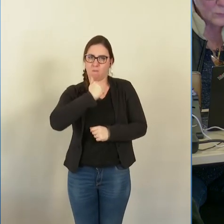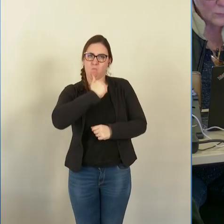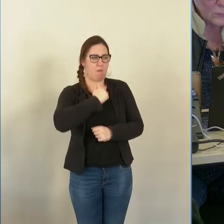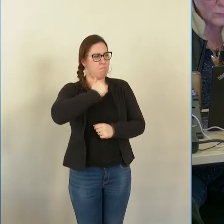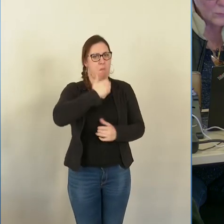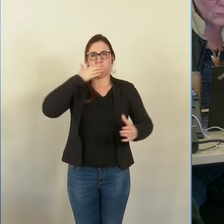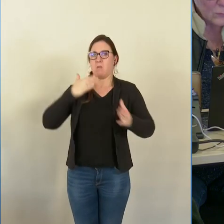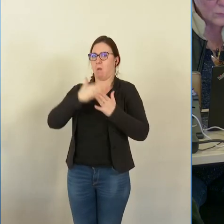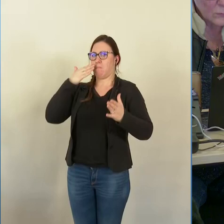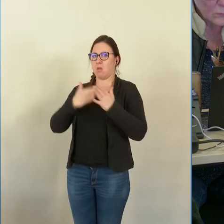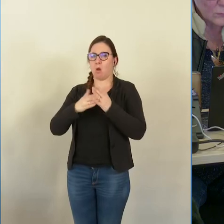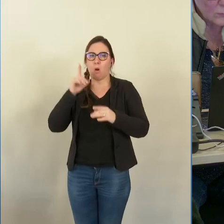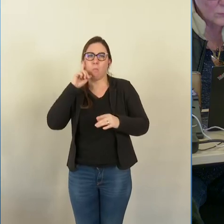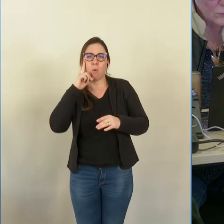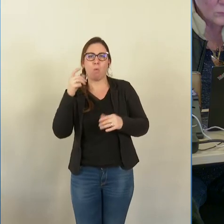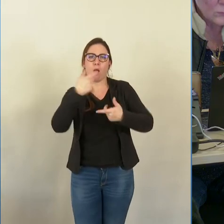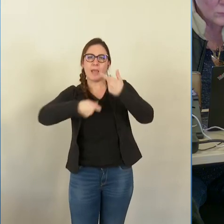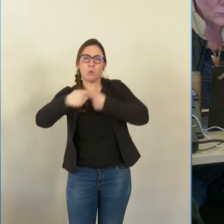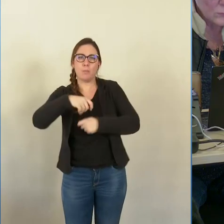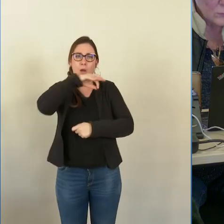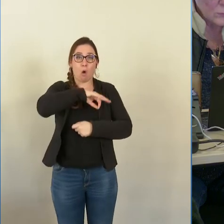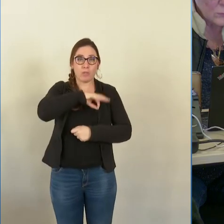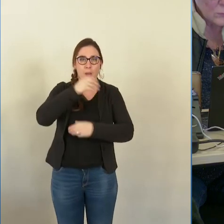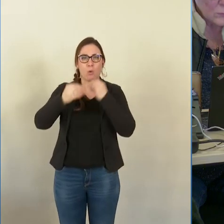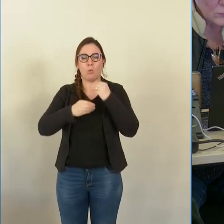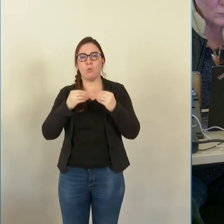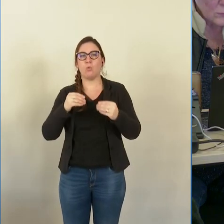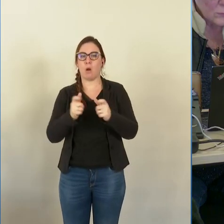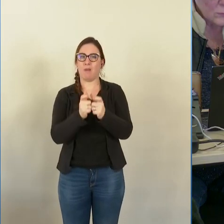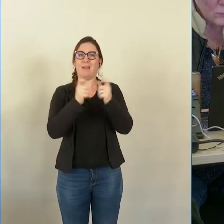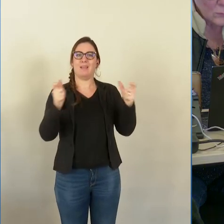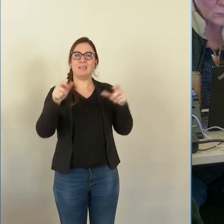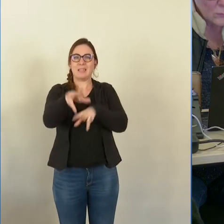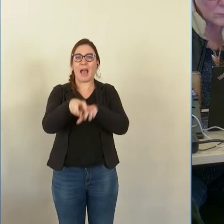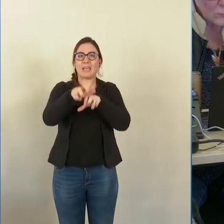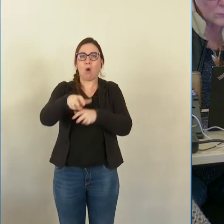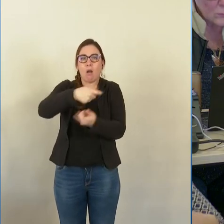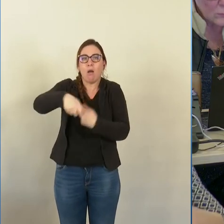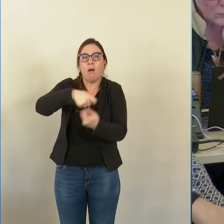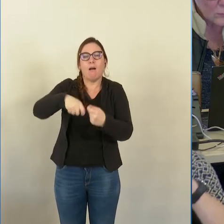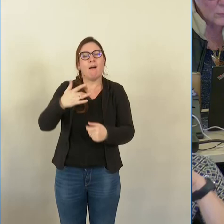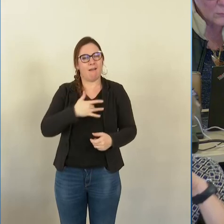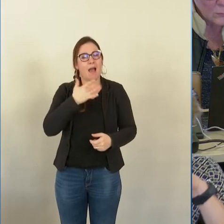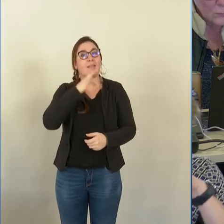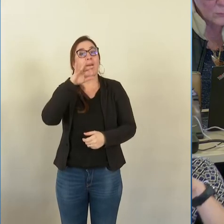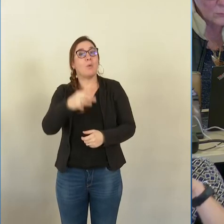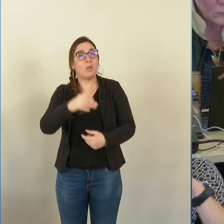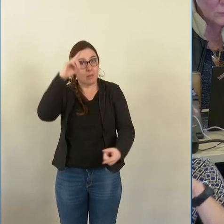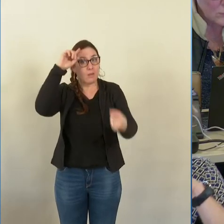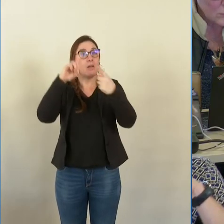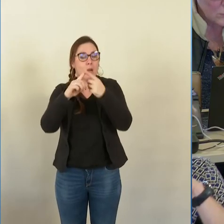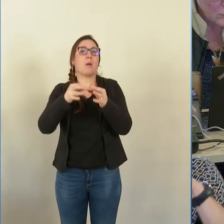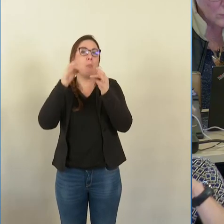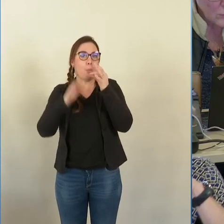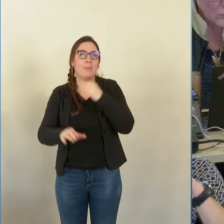bien la rentabilité économique et l'efficacité d'un site de production agricole peut aussi avoir son intérêt pour des enjeux de bilan